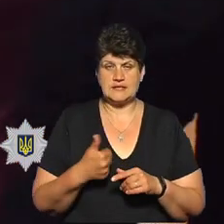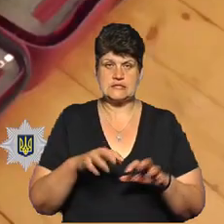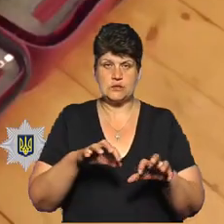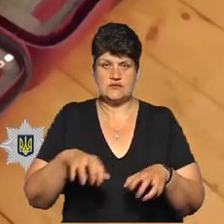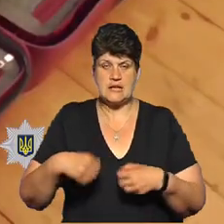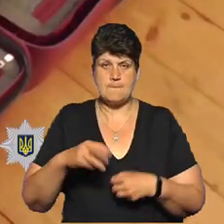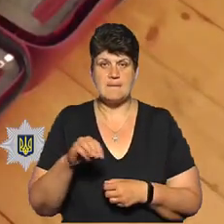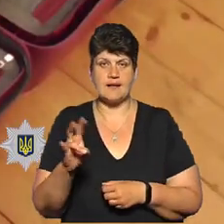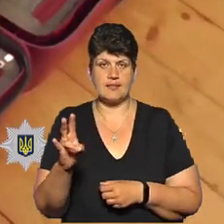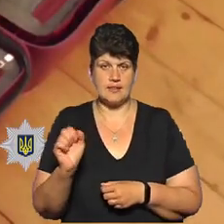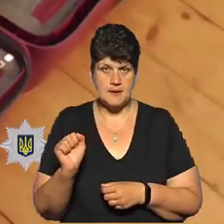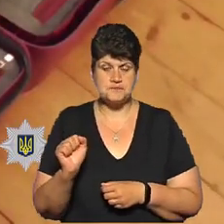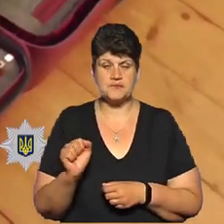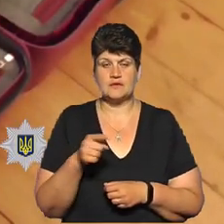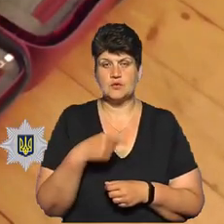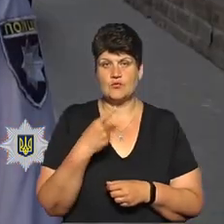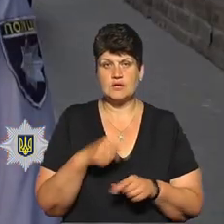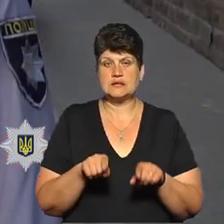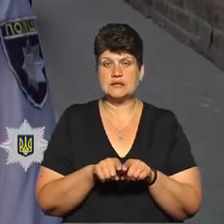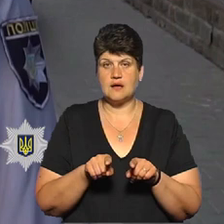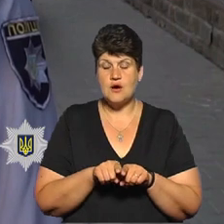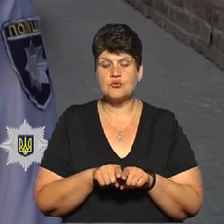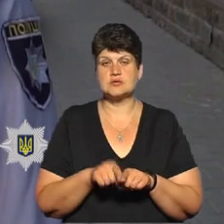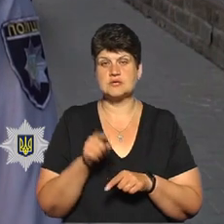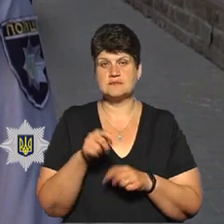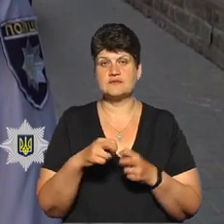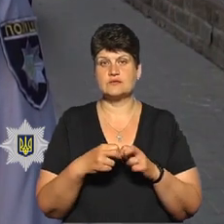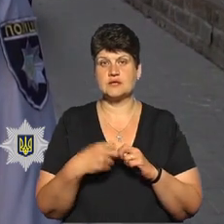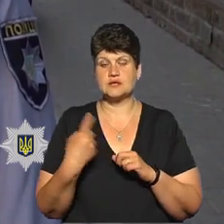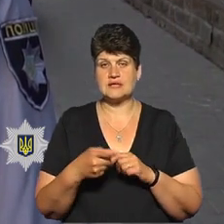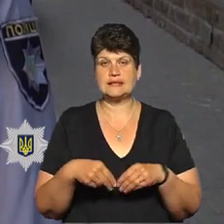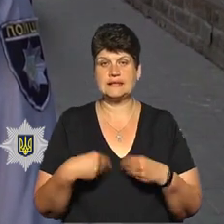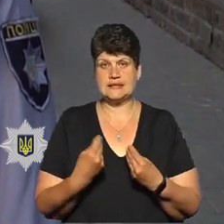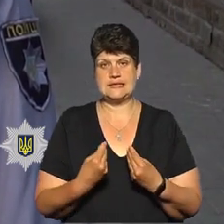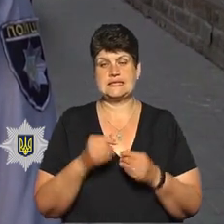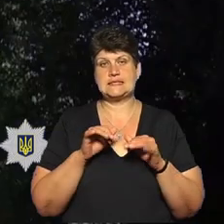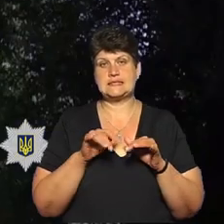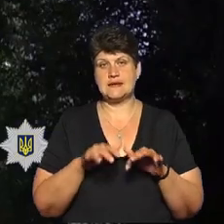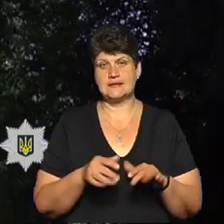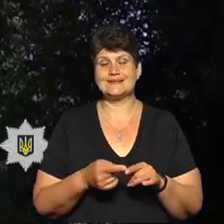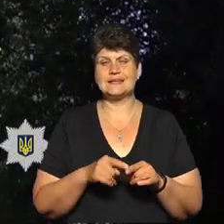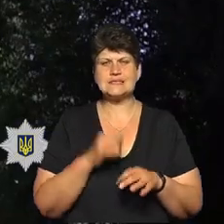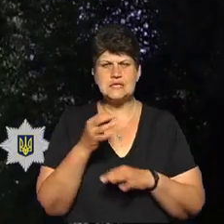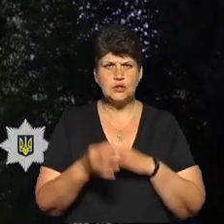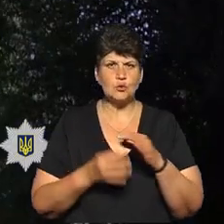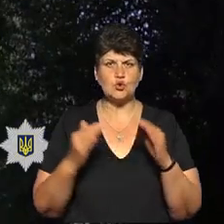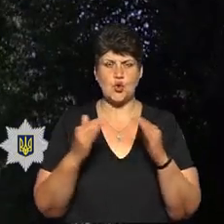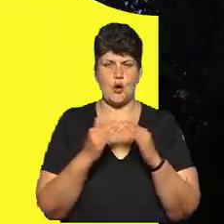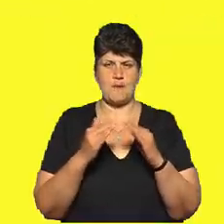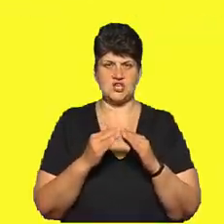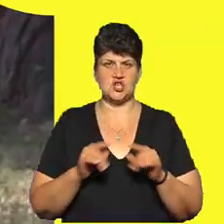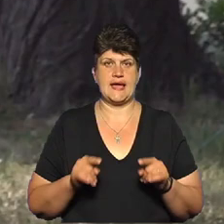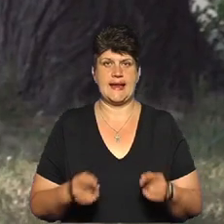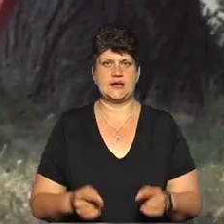За його словами, також підозрюваним з Франківщини обрали запобіжний захід – цілодобовий домашній арешт.